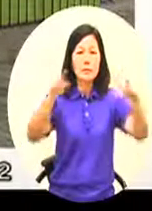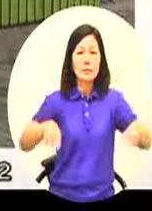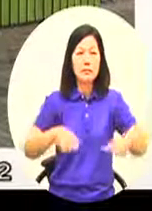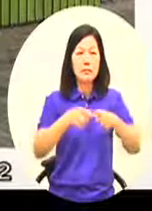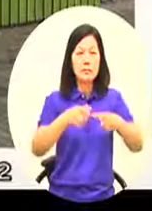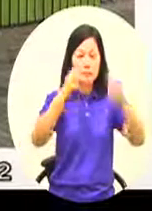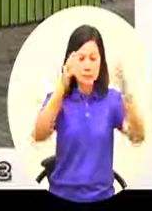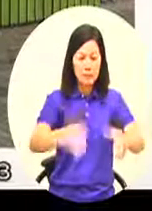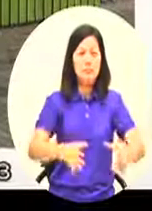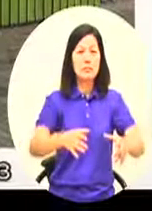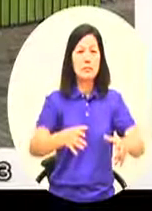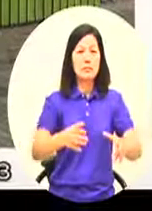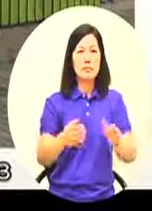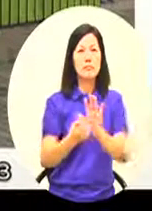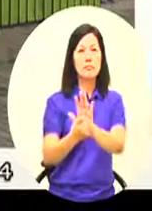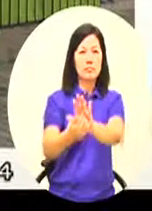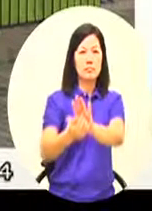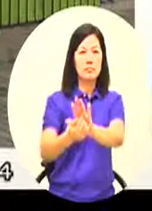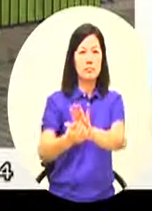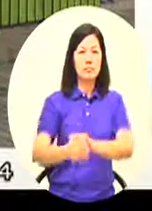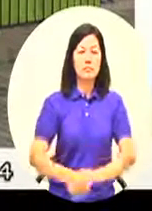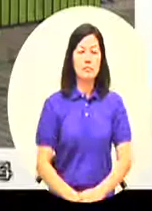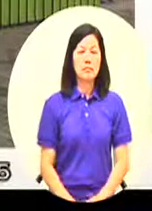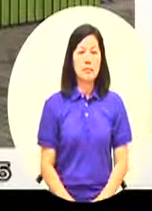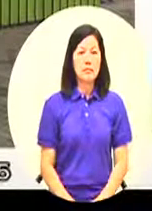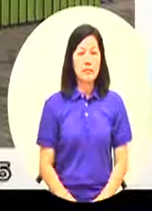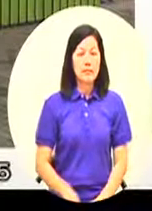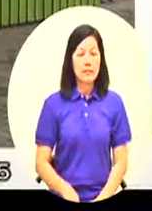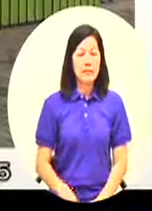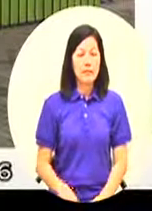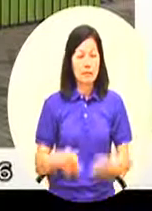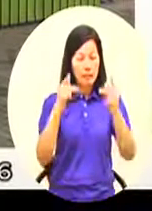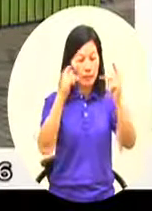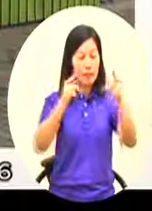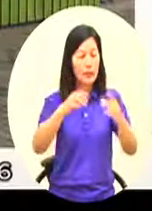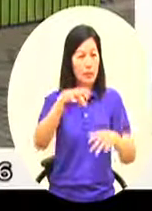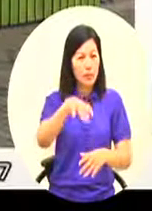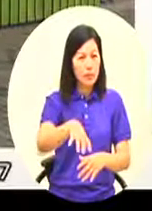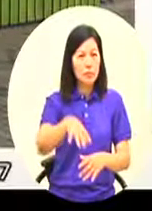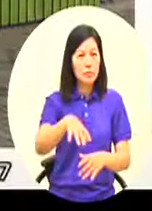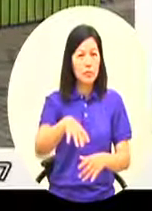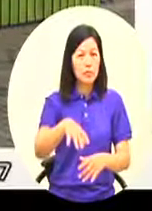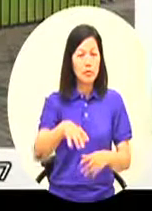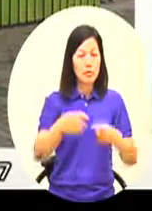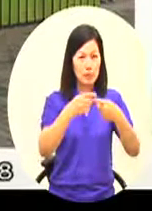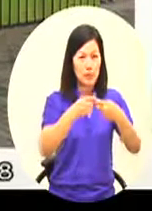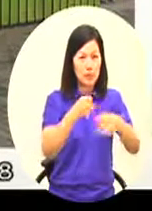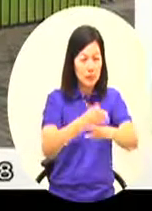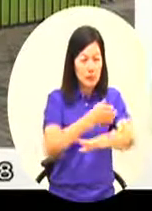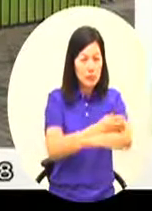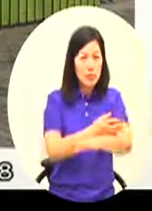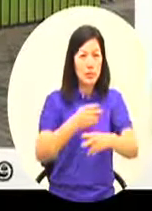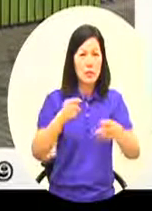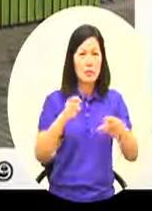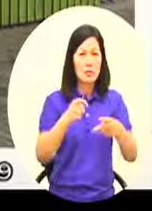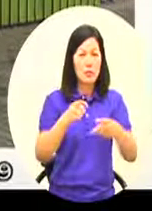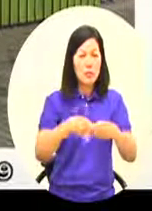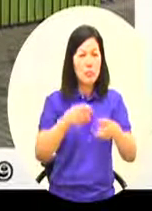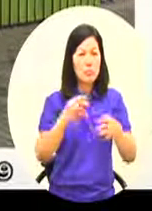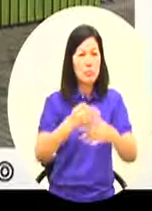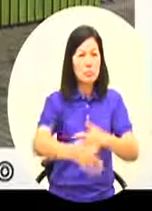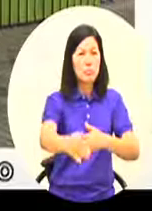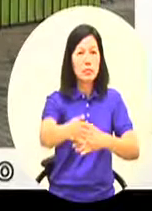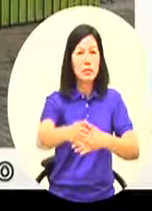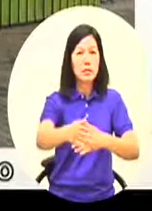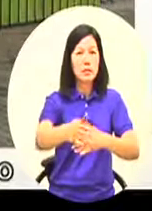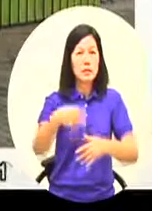简单讲，我们捷运局在我们轻轨的第一阶段工程里面，要在这